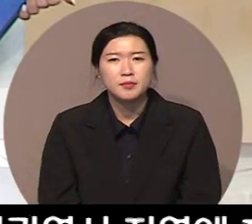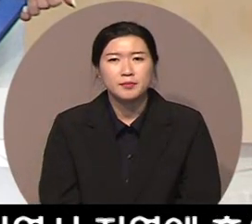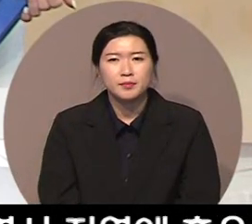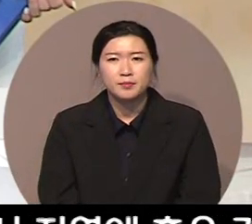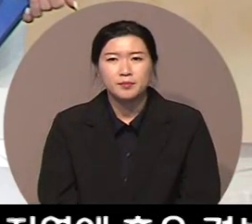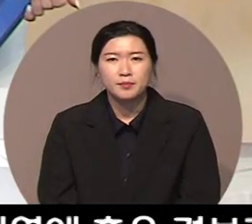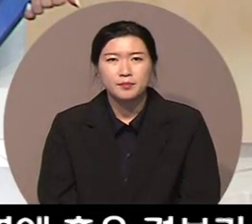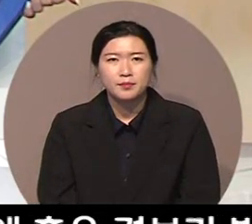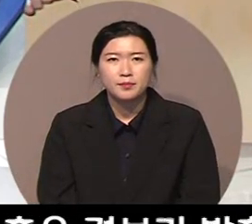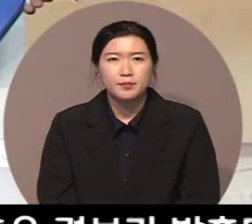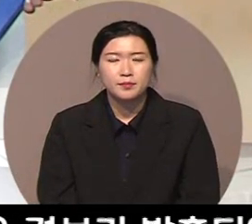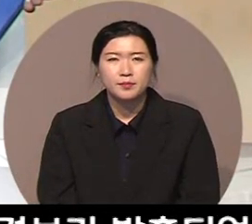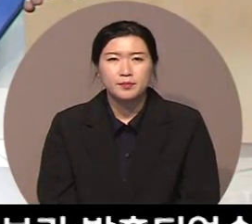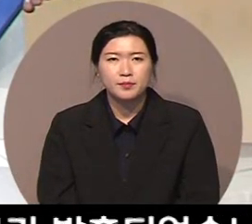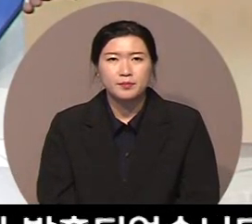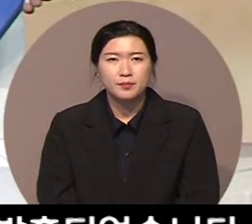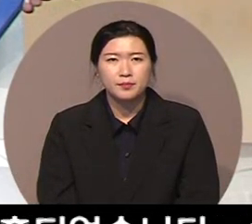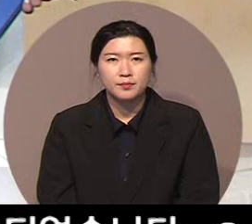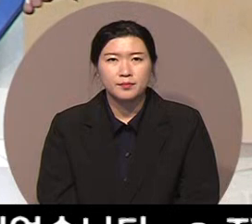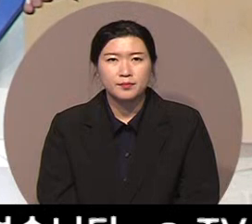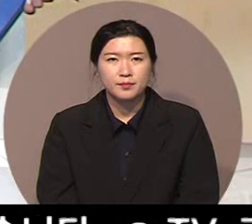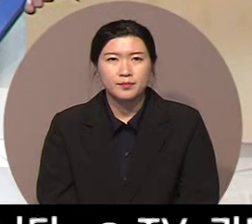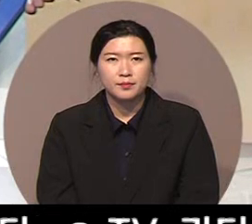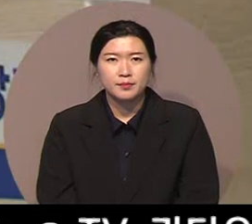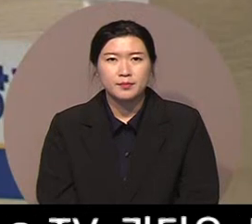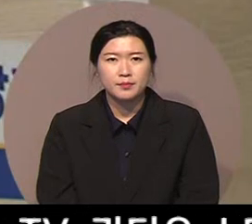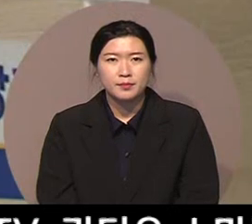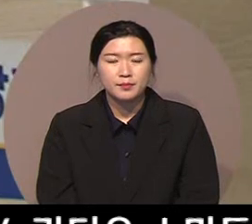있습니다 고병권 기자가 보도합니다